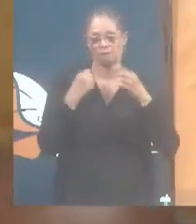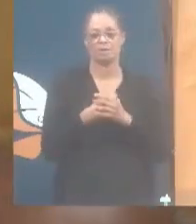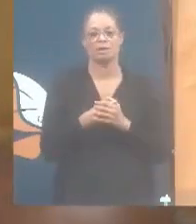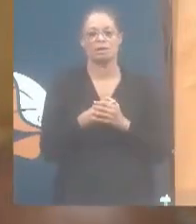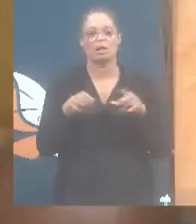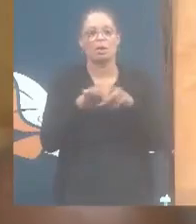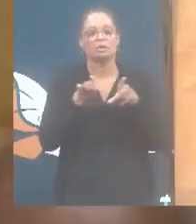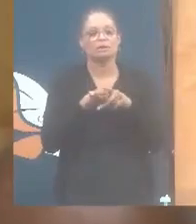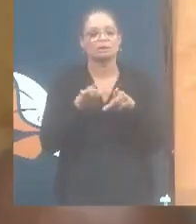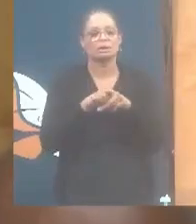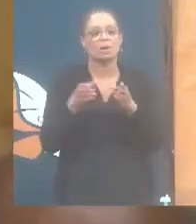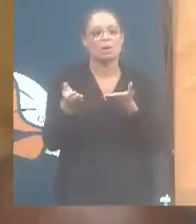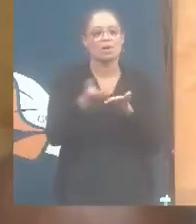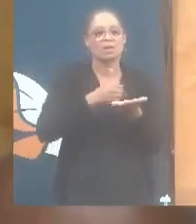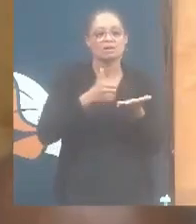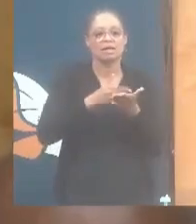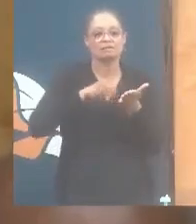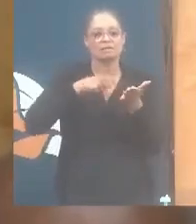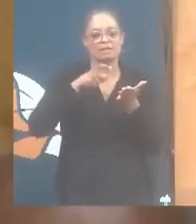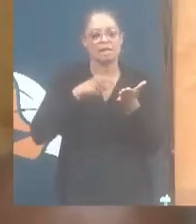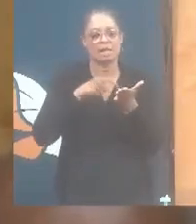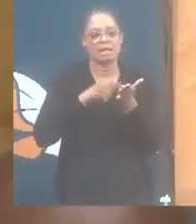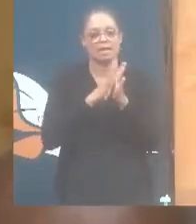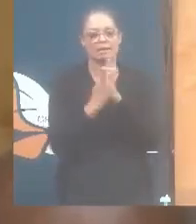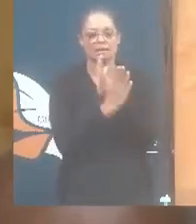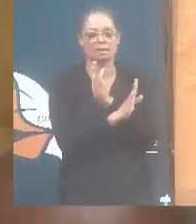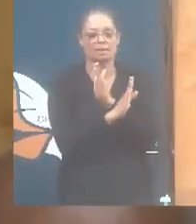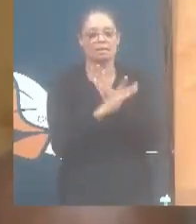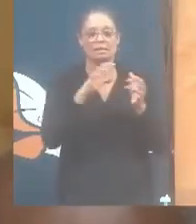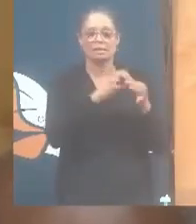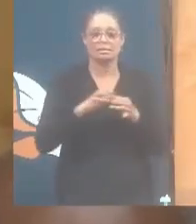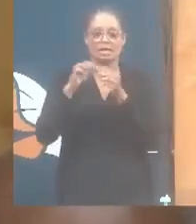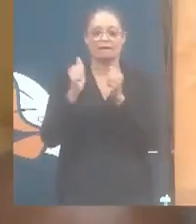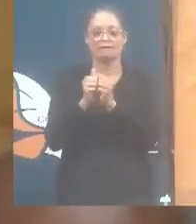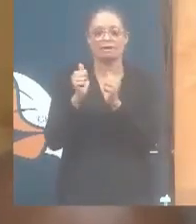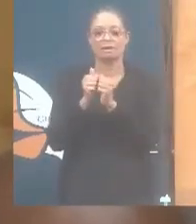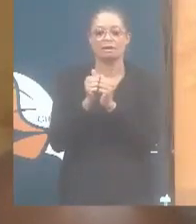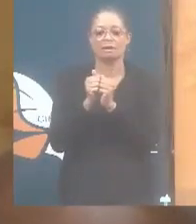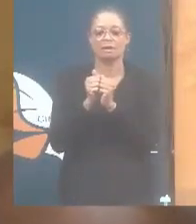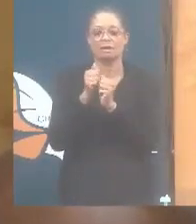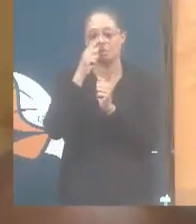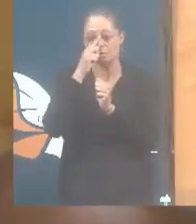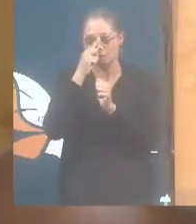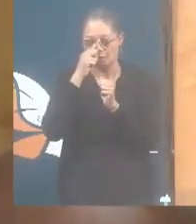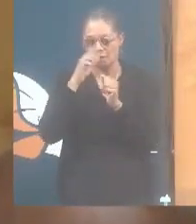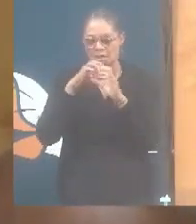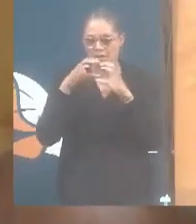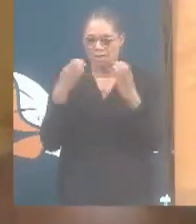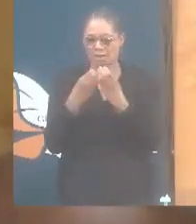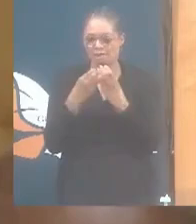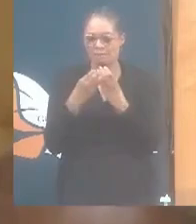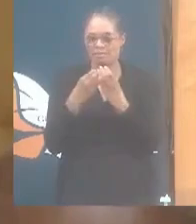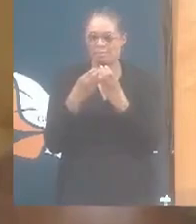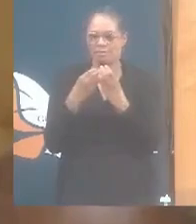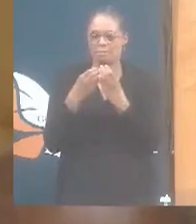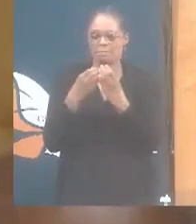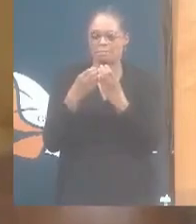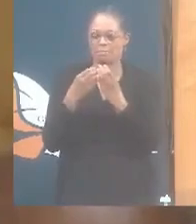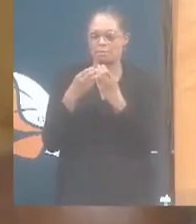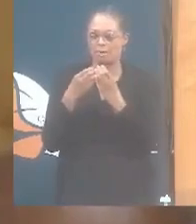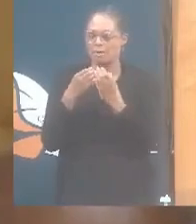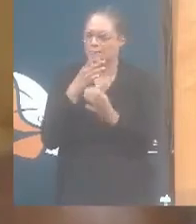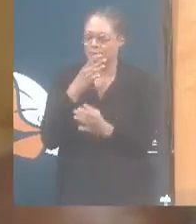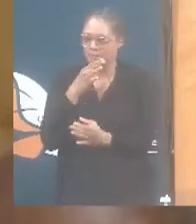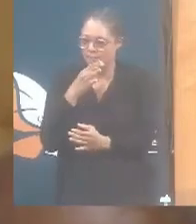indirectes dépendent au moins en partie, je dirais, de paramètres dont la CTM ne possède pas l'entière maîtrise. Donc, on sait très